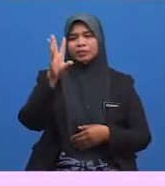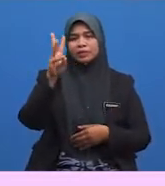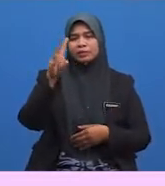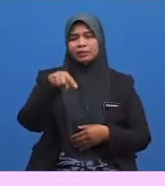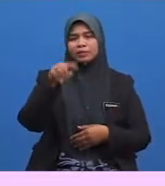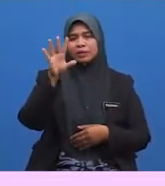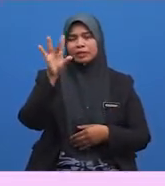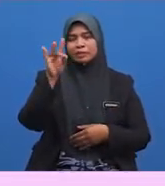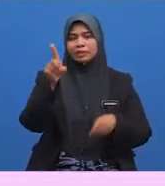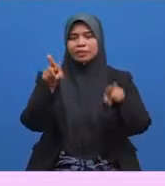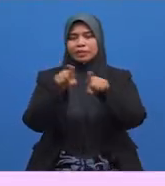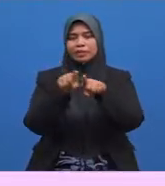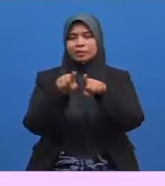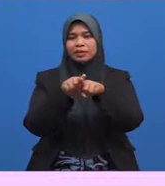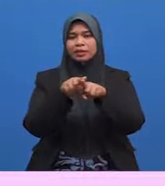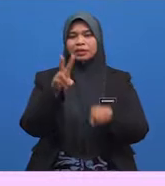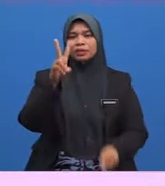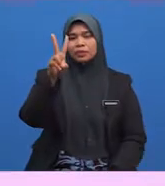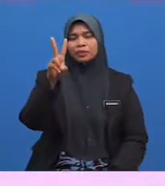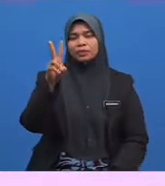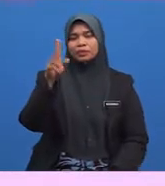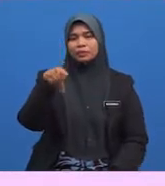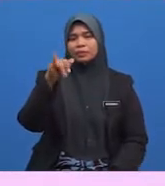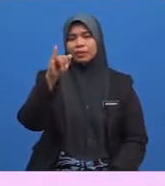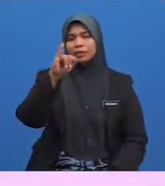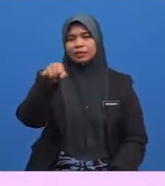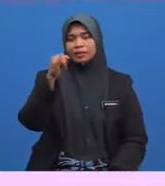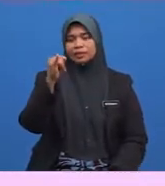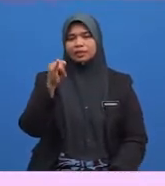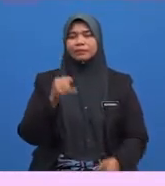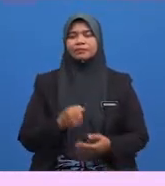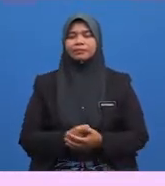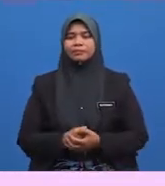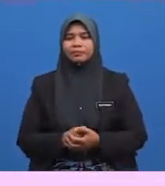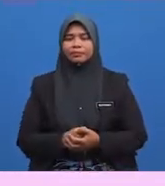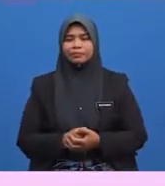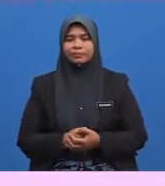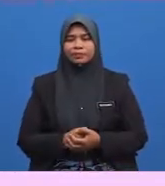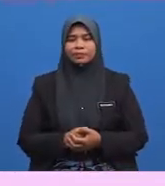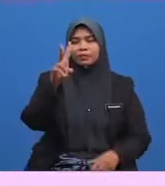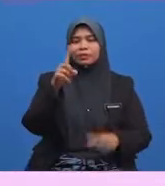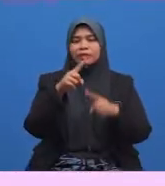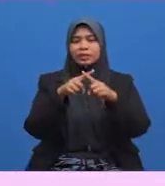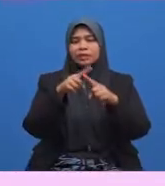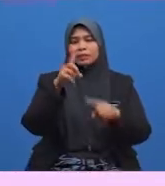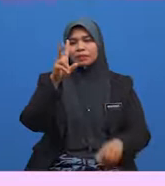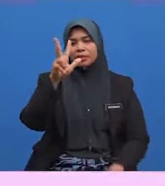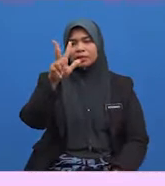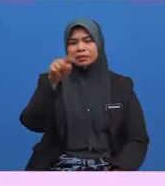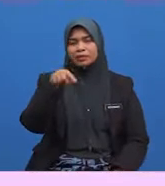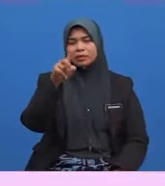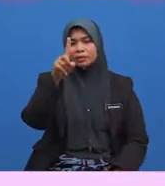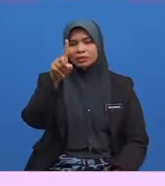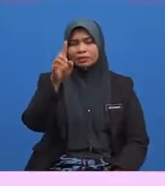36.8 sama dengan 2 pi J seperti baris ketiga. Seterusnya, anda